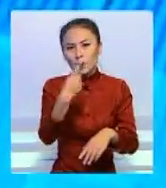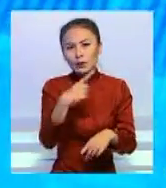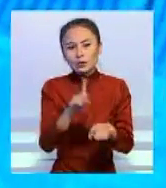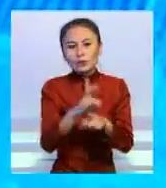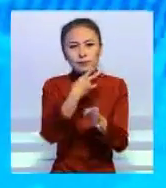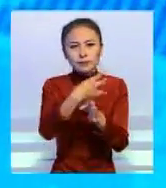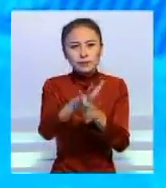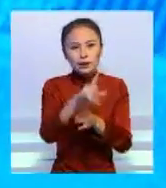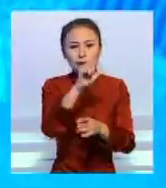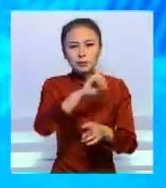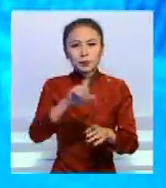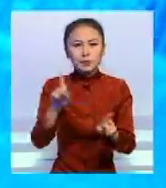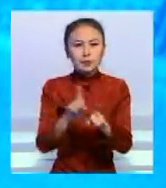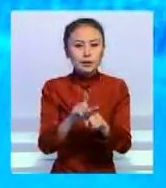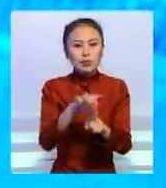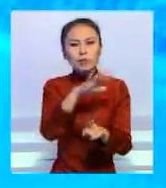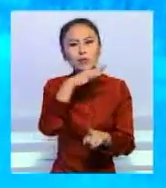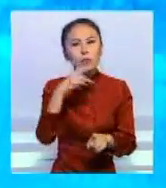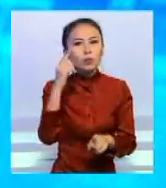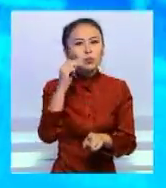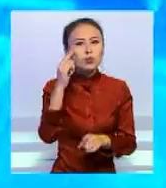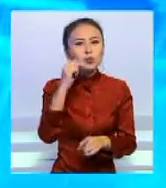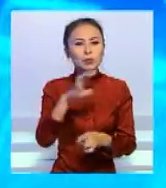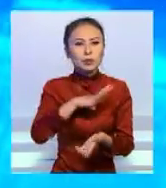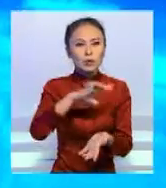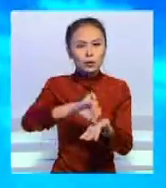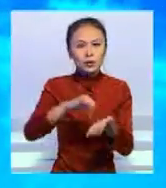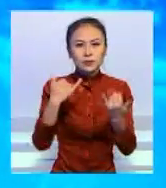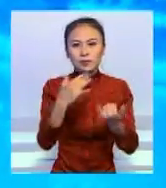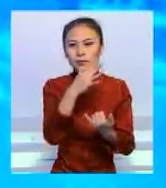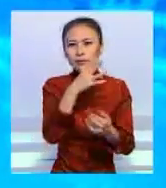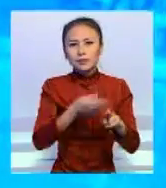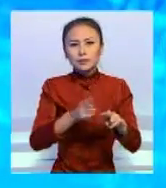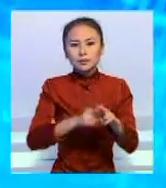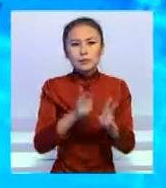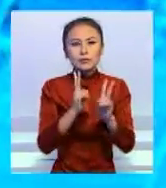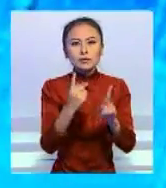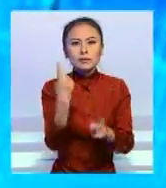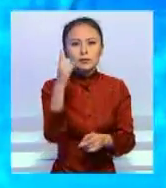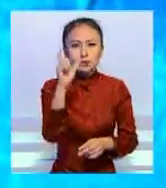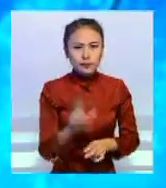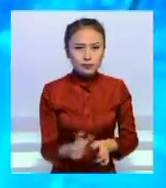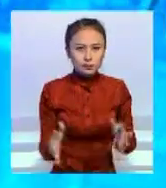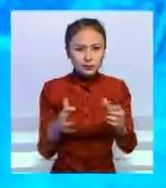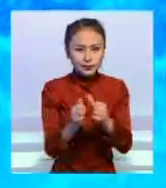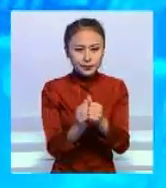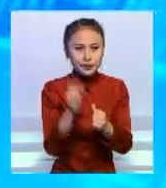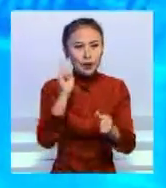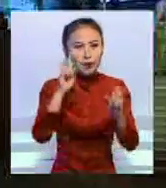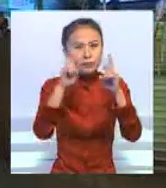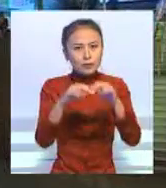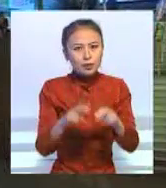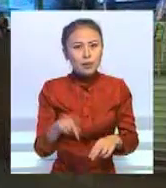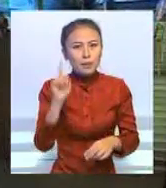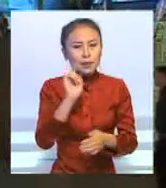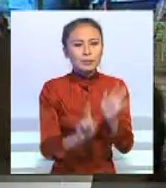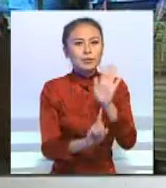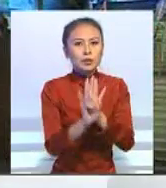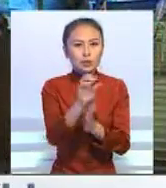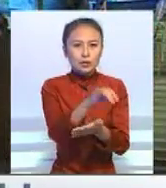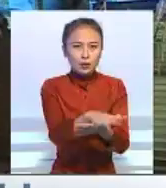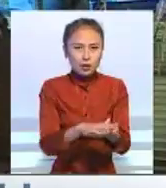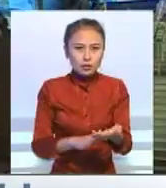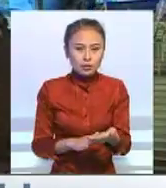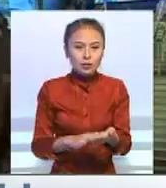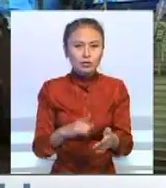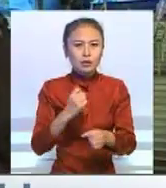айтуынша қастандық әрекетке бірнеше ер адам қатысқан. Алайда қазір олардың тек біреуі ғана қолға түсті. Тергеу амалдары басталып кетті.